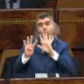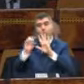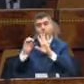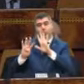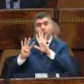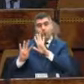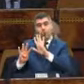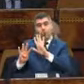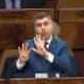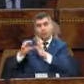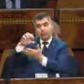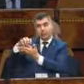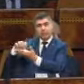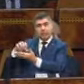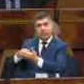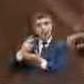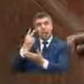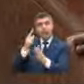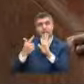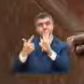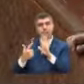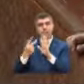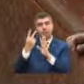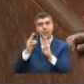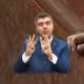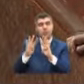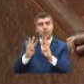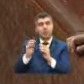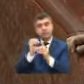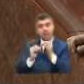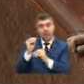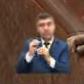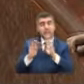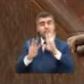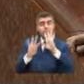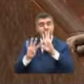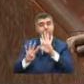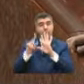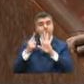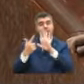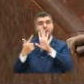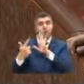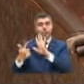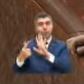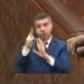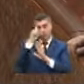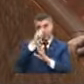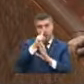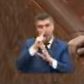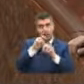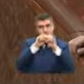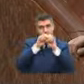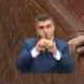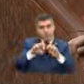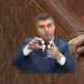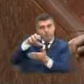خلال الموسم الدراسي 2017-2018، سترتفع إلى 900 و17 الداخليه موزعه طبعا على